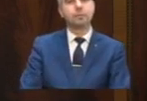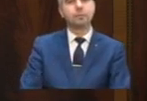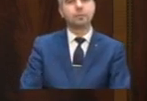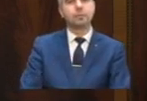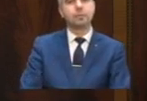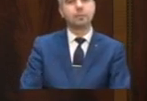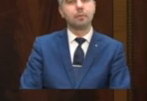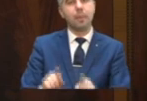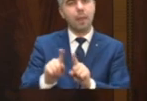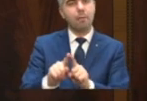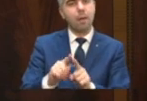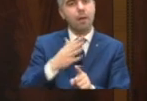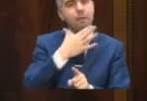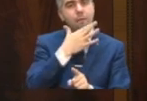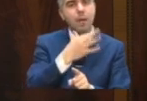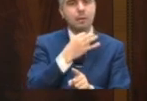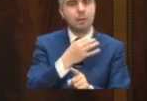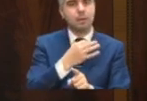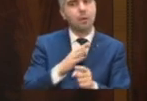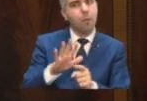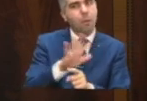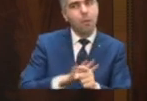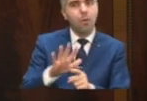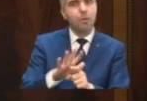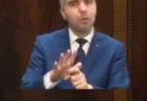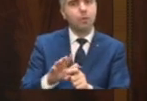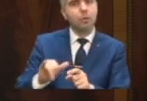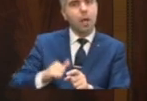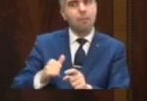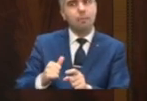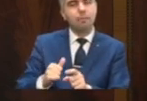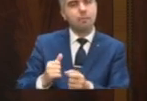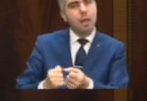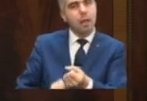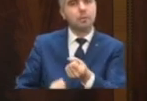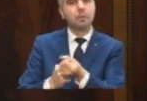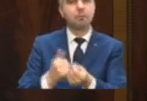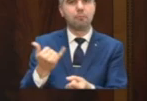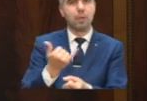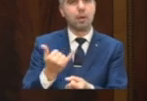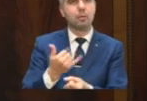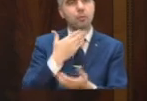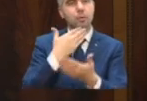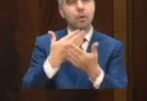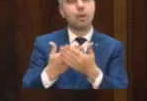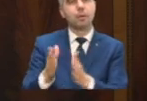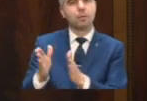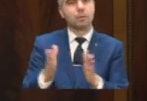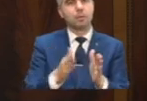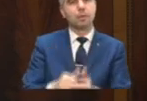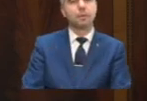وندعوكم إلى تدليل الصعاب التي تواجهه لإنقاذ ماء الوجه مع الشباب. وشكرا. شكرا سيد النائب